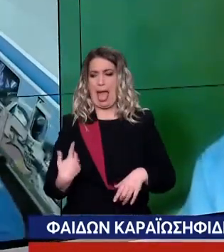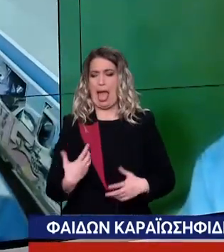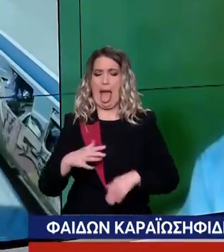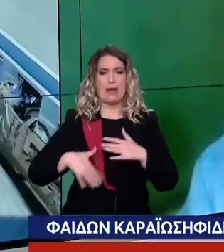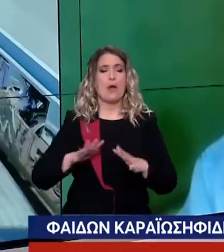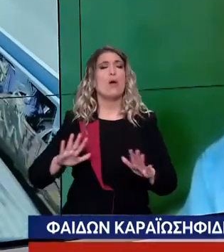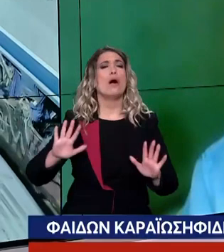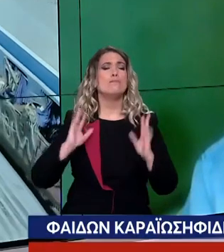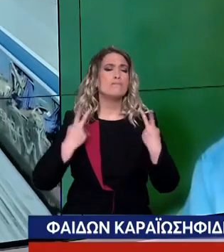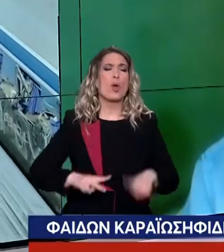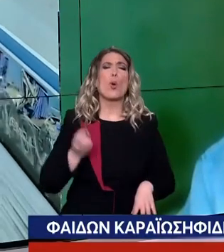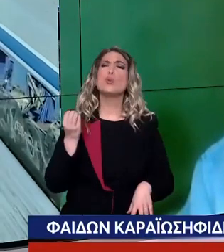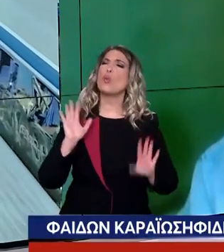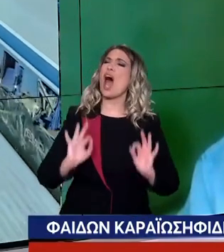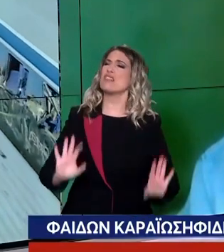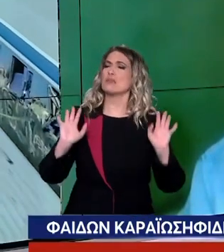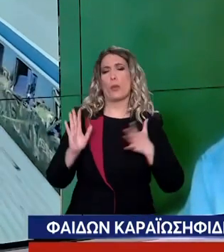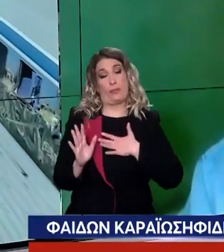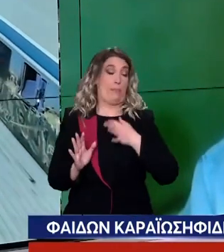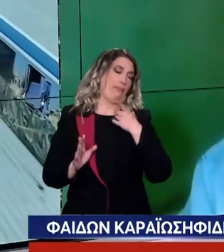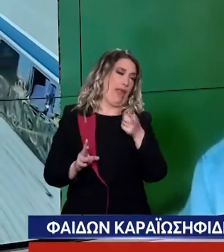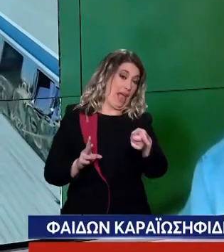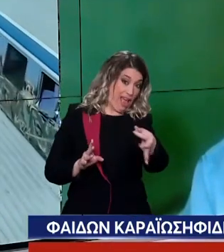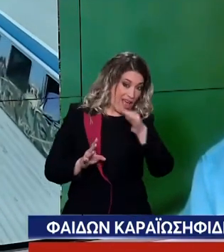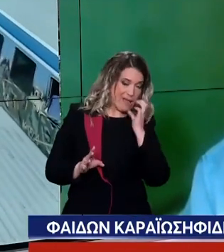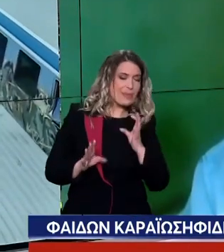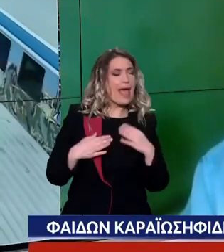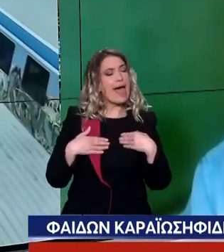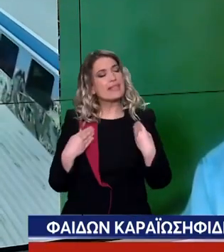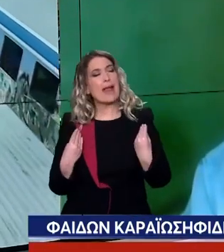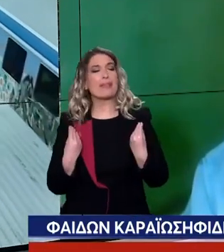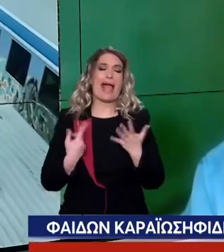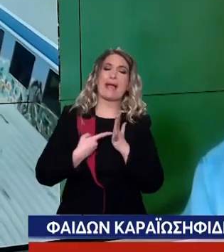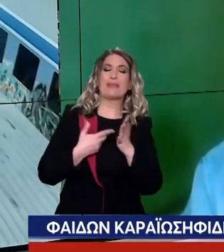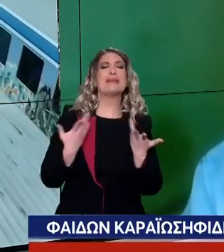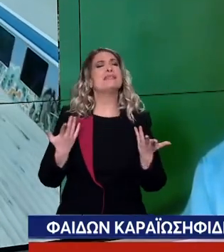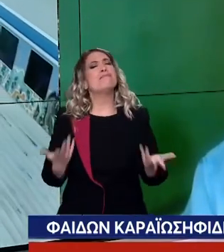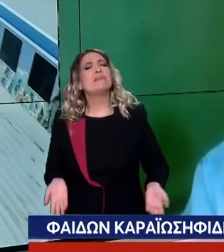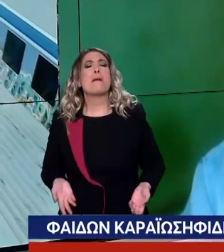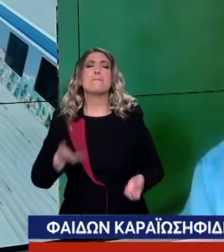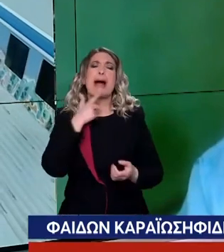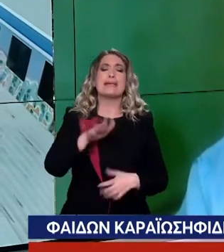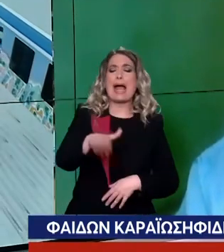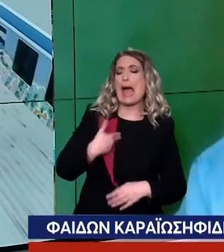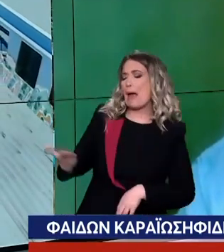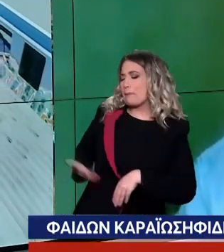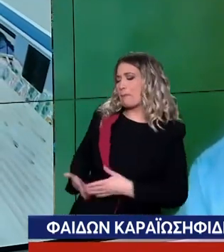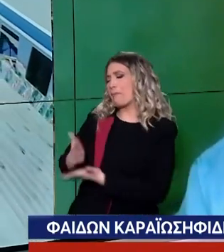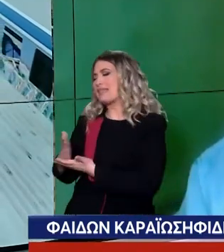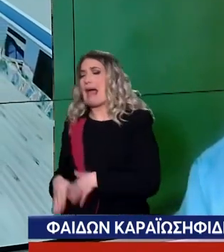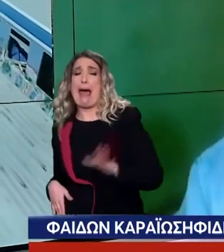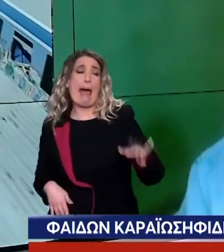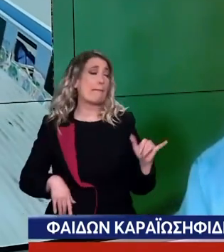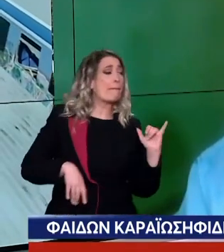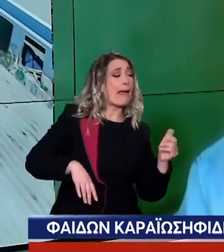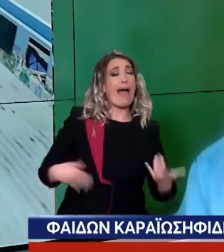είναι μια κουλτούρα το λέει το λέει ευγενικά το προσδιορίζει σωστά ο κύριος καραιωσηφιδης κάπου ανάμεσα στο ατσά την πλάκα το